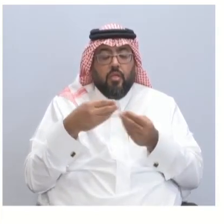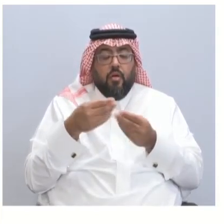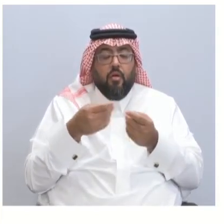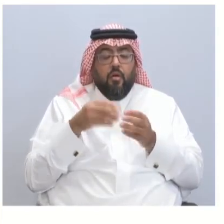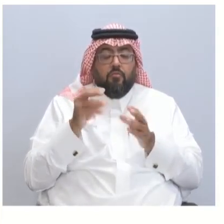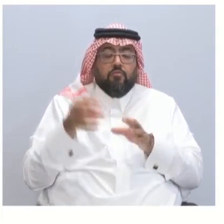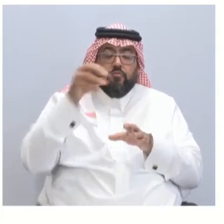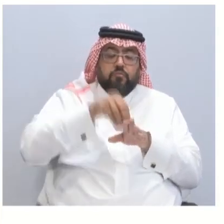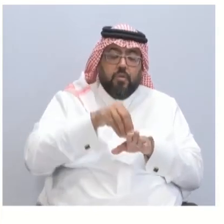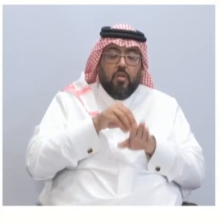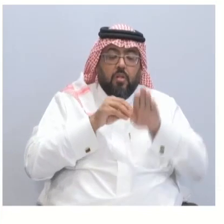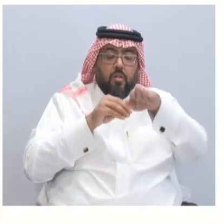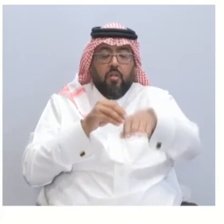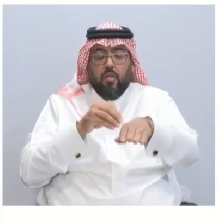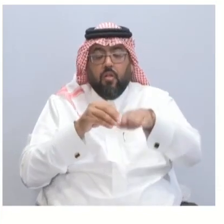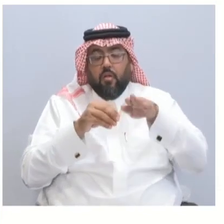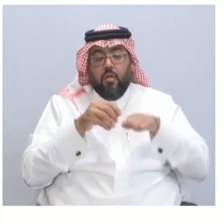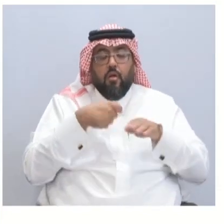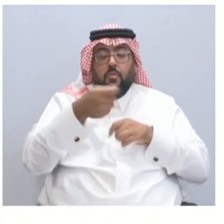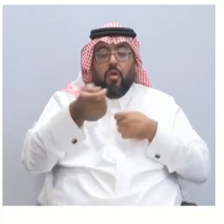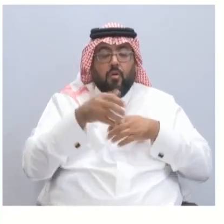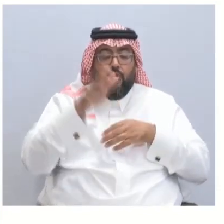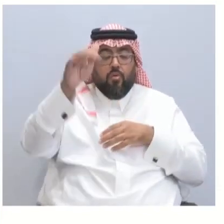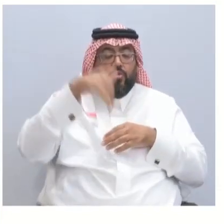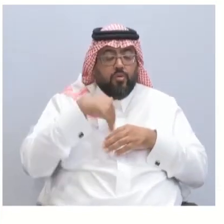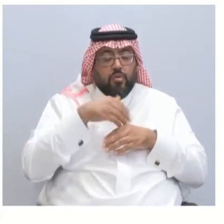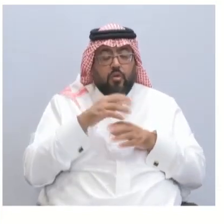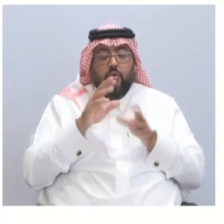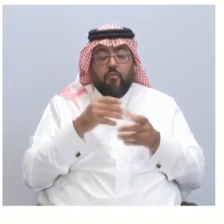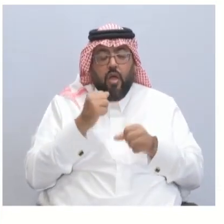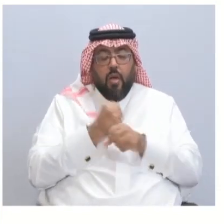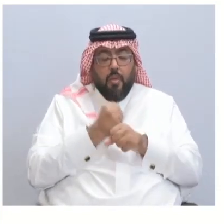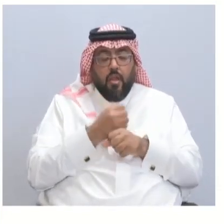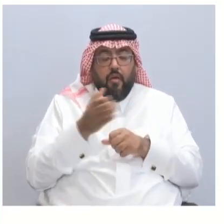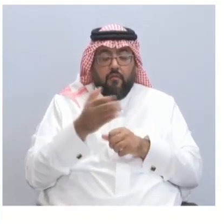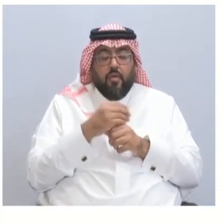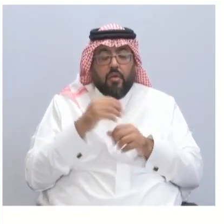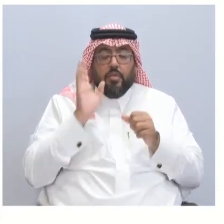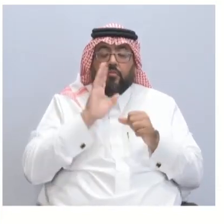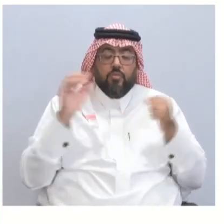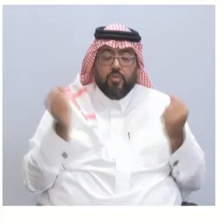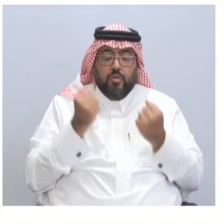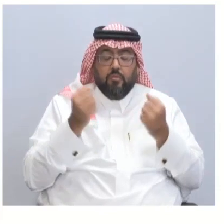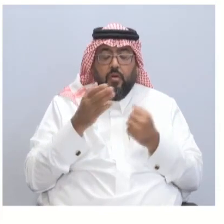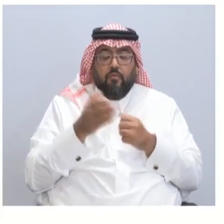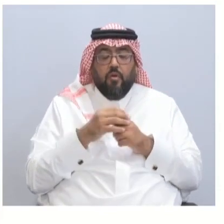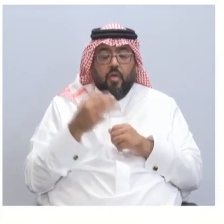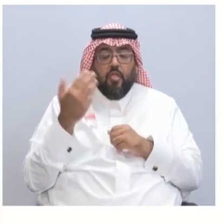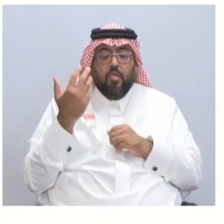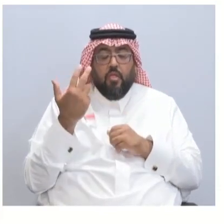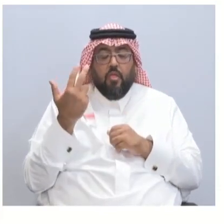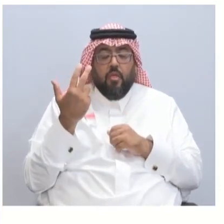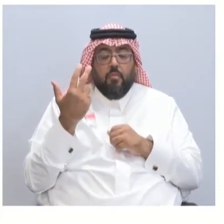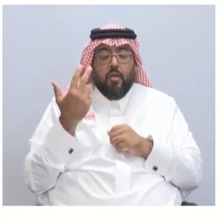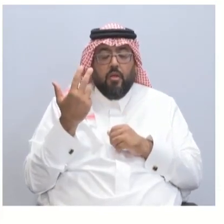النقل والمواصلات سب توافر الايدي العامله المدربه وكذلك ثمانيه